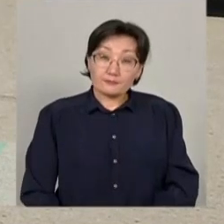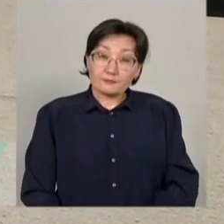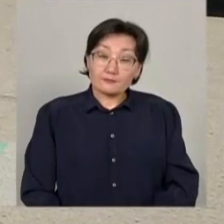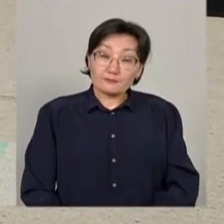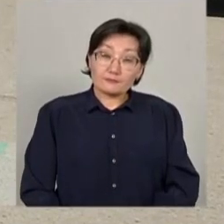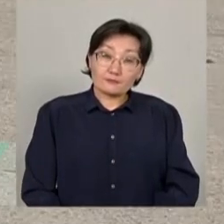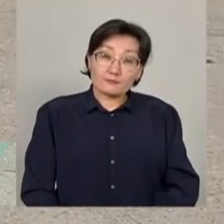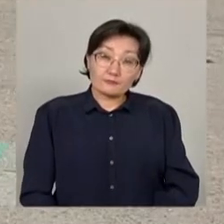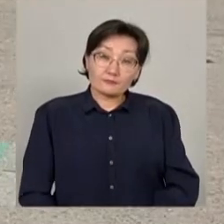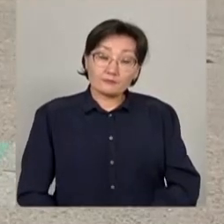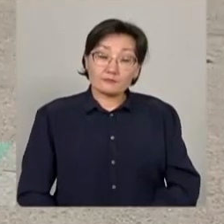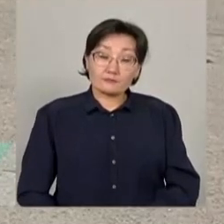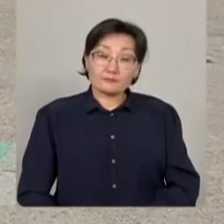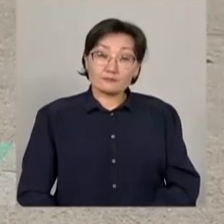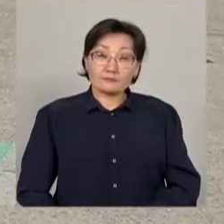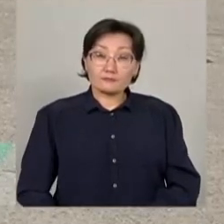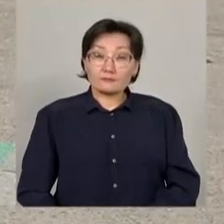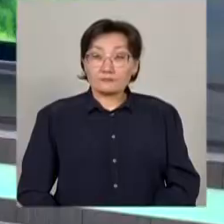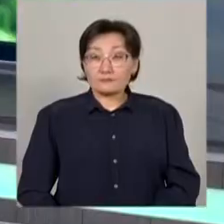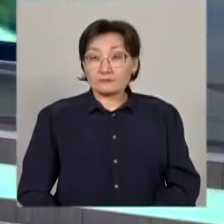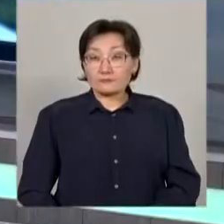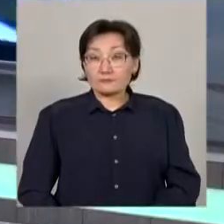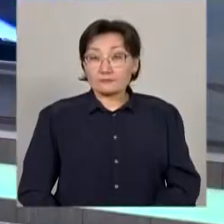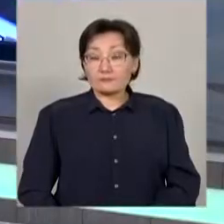Доғдырбай, Алматы телеарнасы, Тараз.